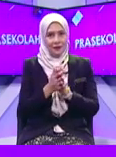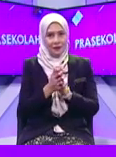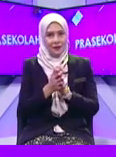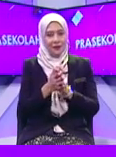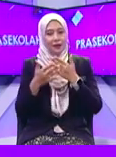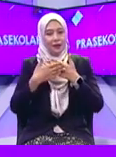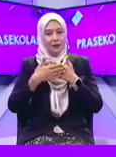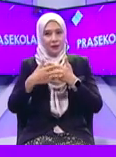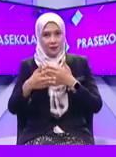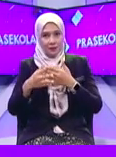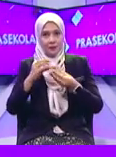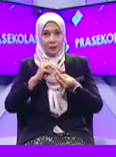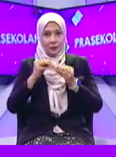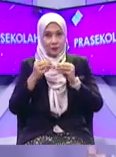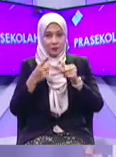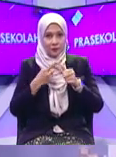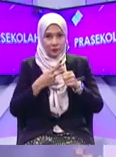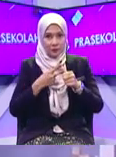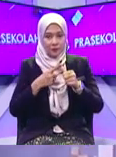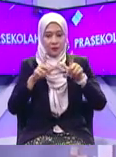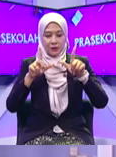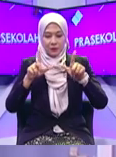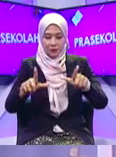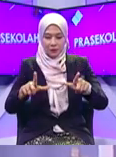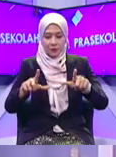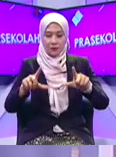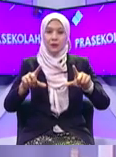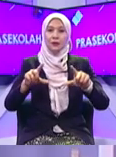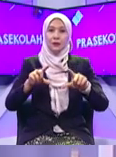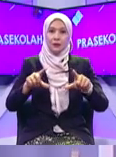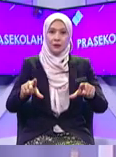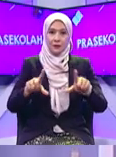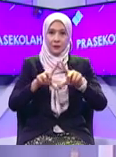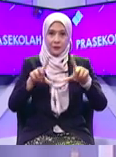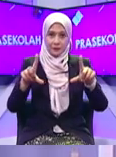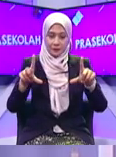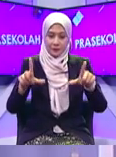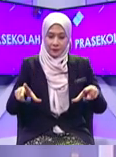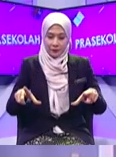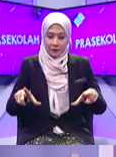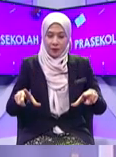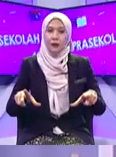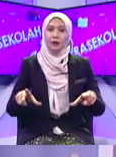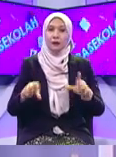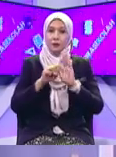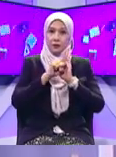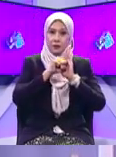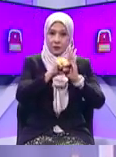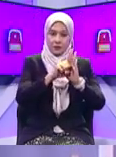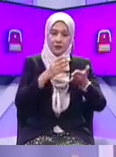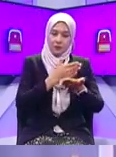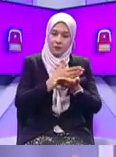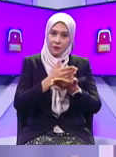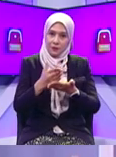yang pertama kita letak simbol tolak kemudian kita masukkan bumbu yang kedua yaitu Nunu satu